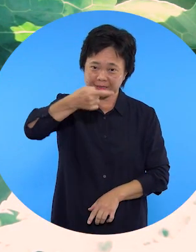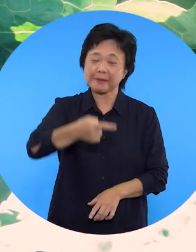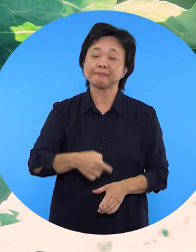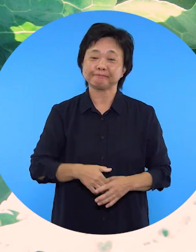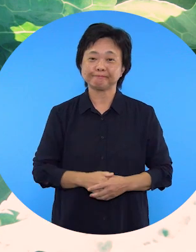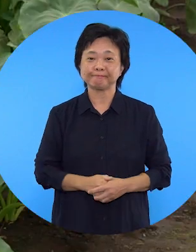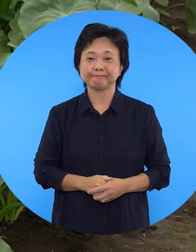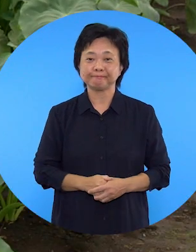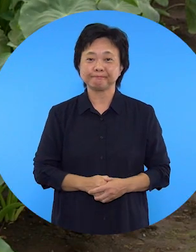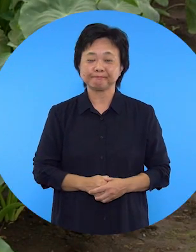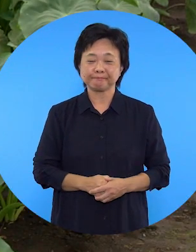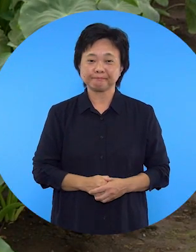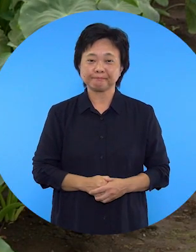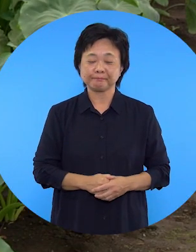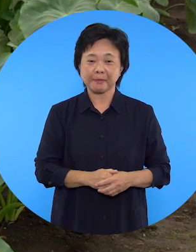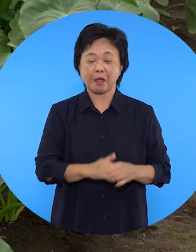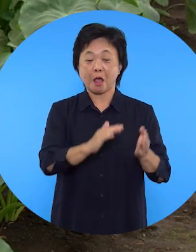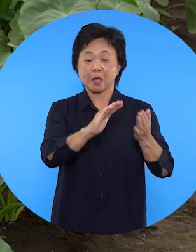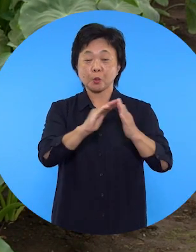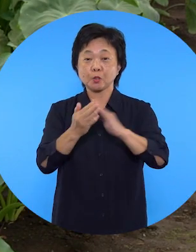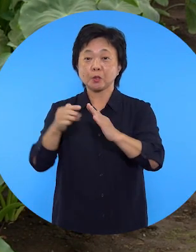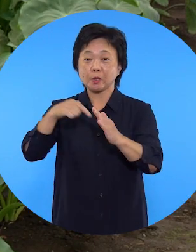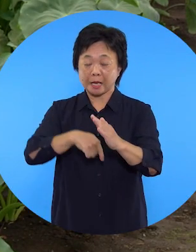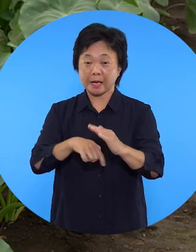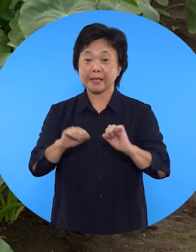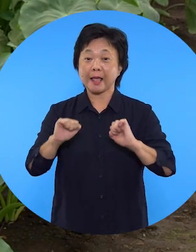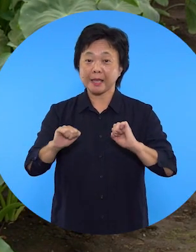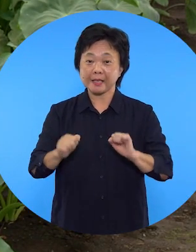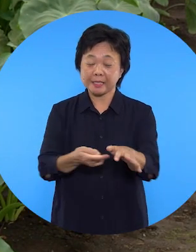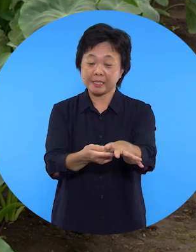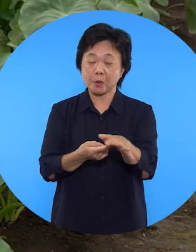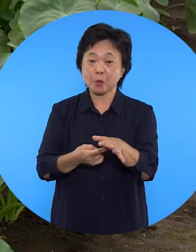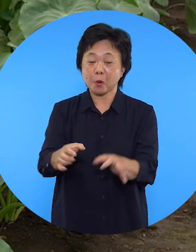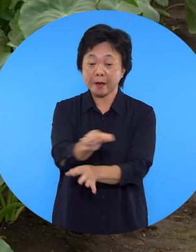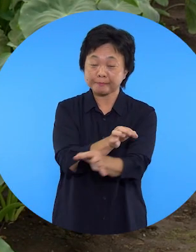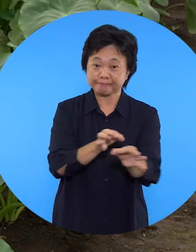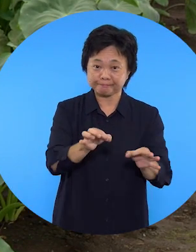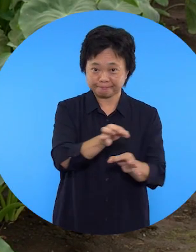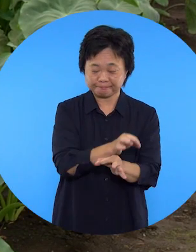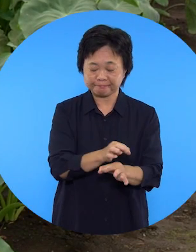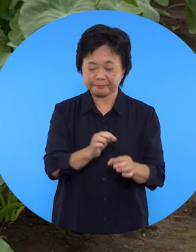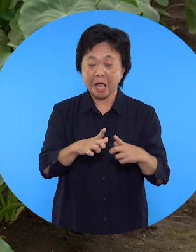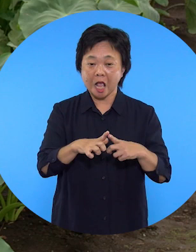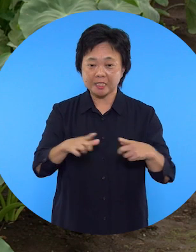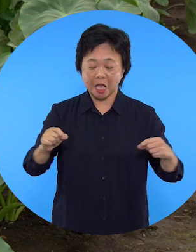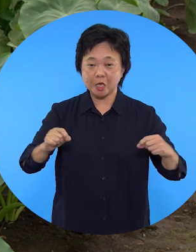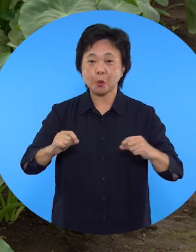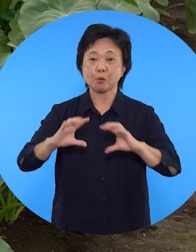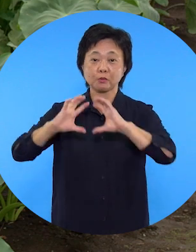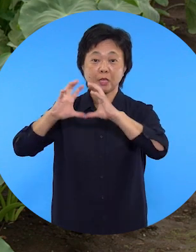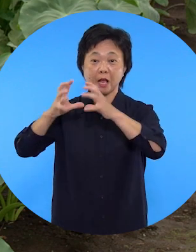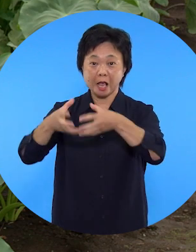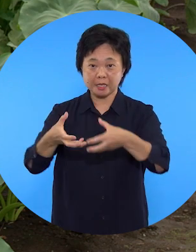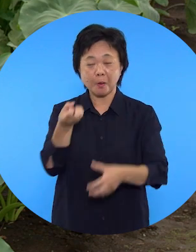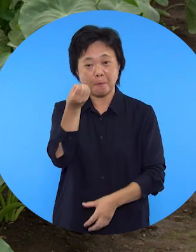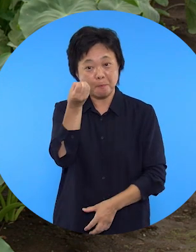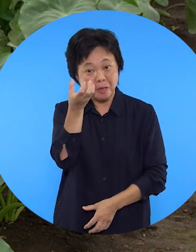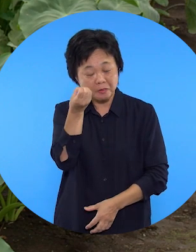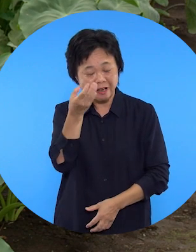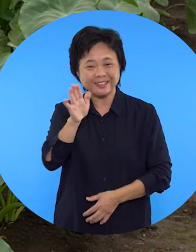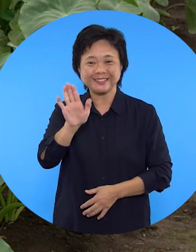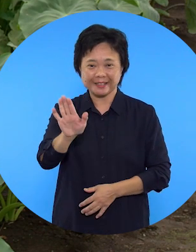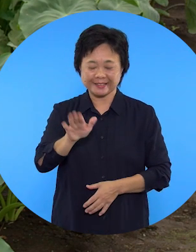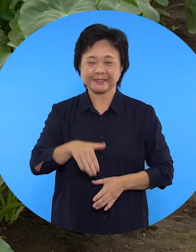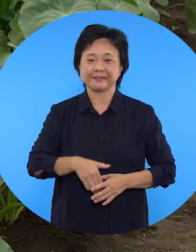ですこのように都市の中で元気に農業が営まれているのは全国また世界で